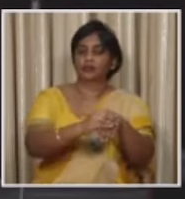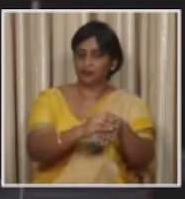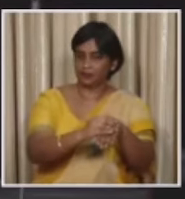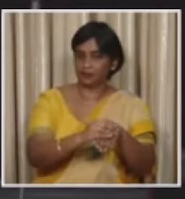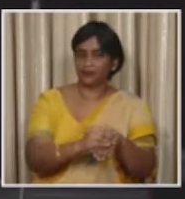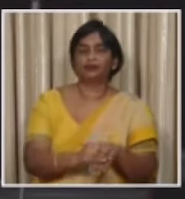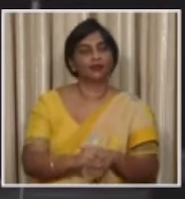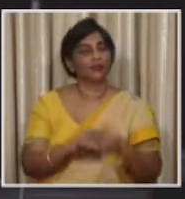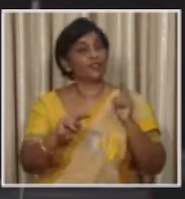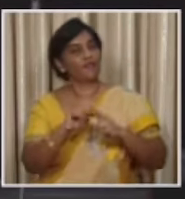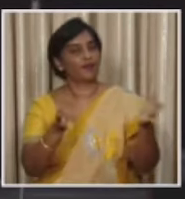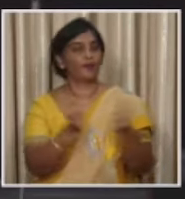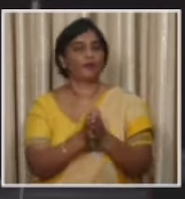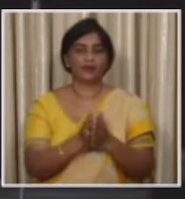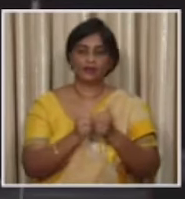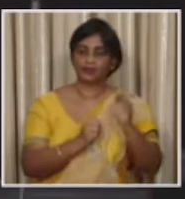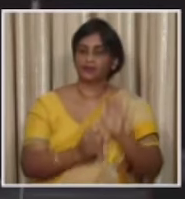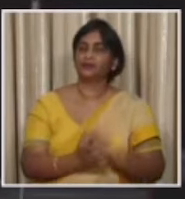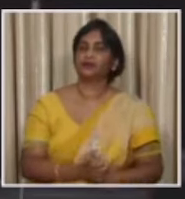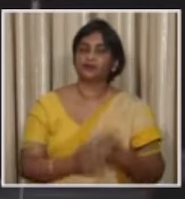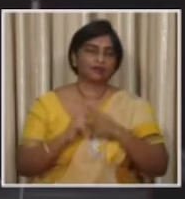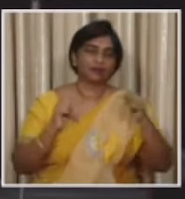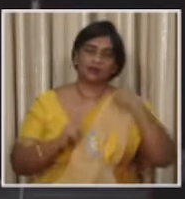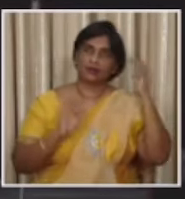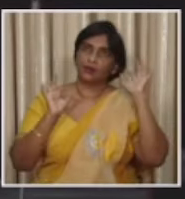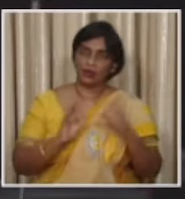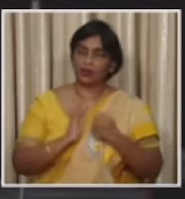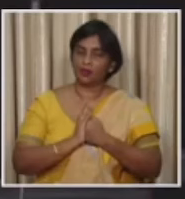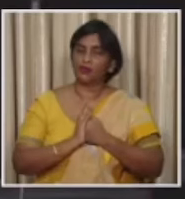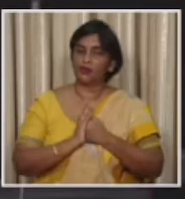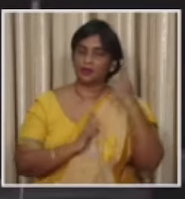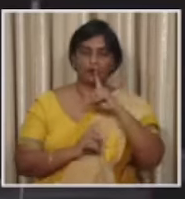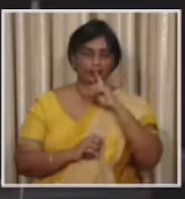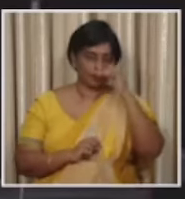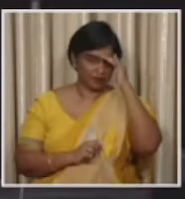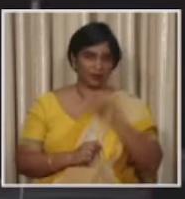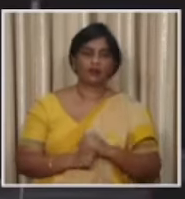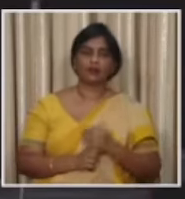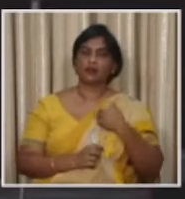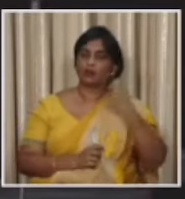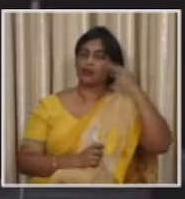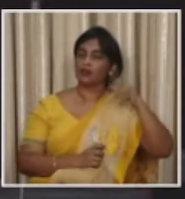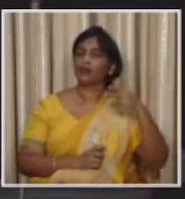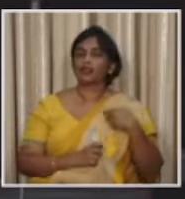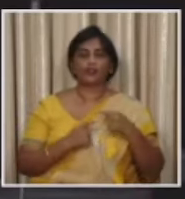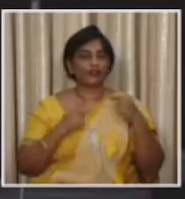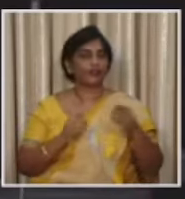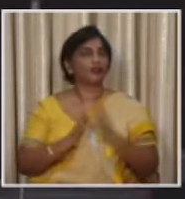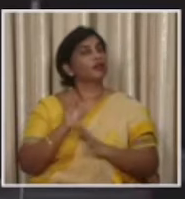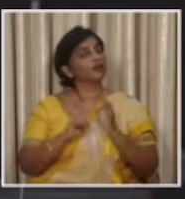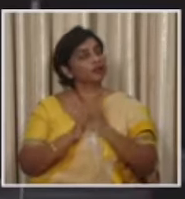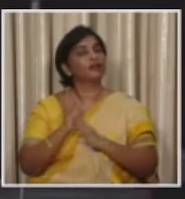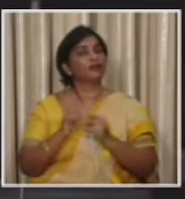කරට අත දාගෙන උපදෙස් දෙන තැනට ගිහිල්ලා තියෙනවා. මම ඊට වඩා කතා කරන්නේ නැහැ ගරු නියෝජ්‍ය කතානායකතුමනි. මම විශ්වාස කරනවා විපක්ෂයේ